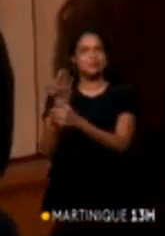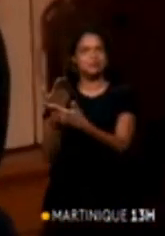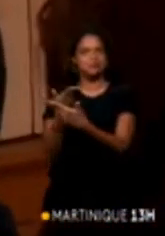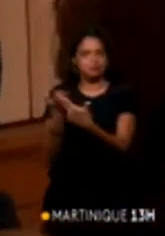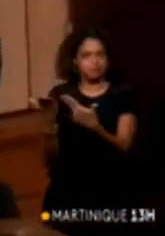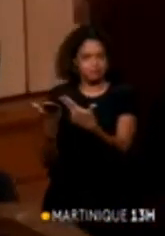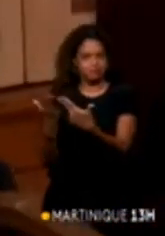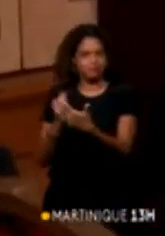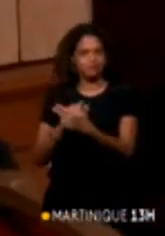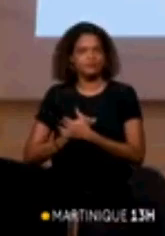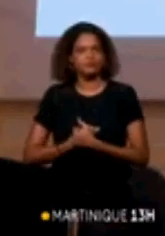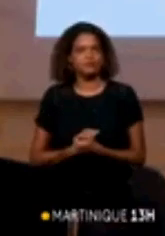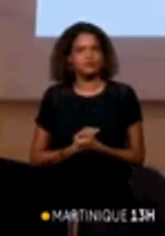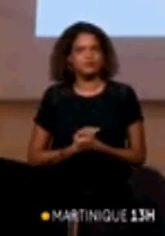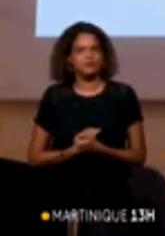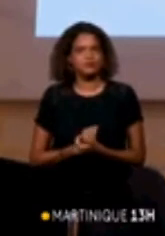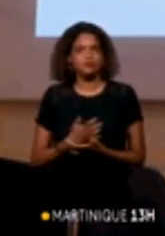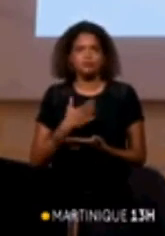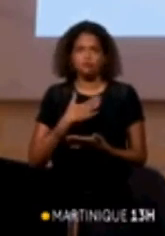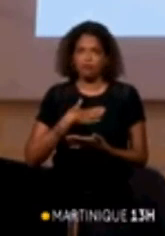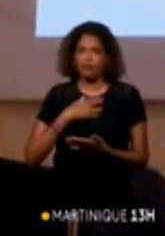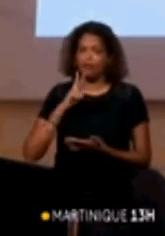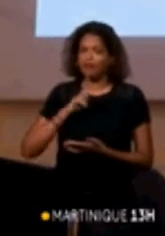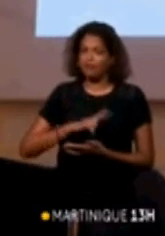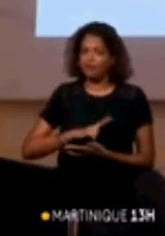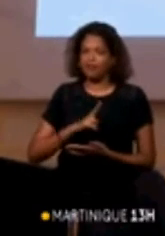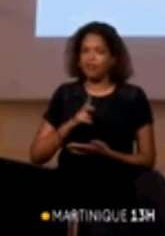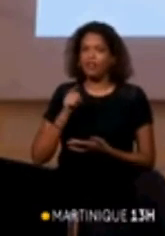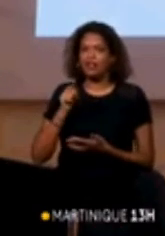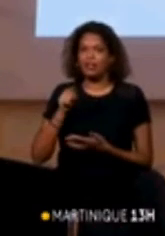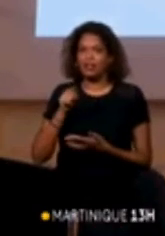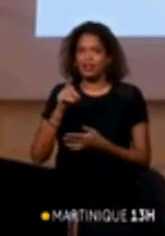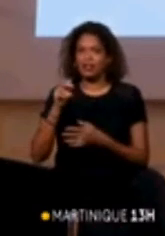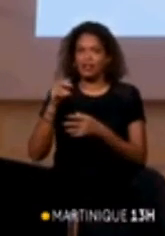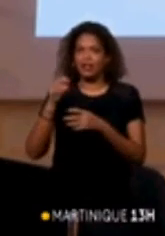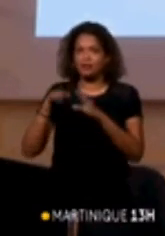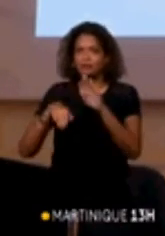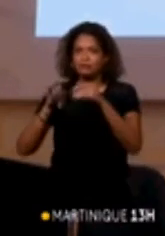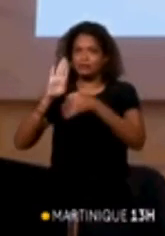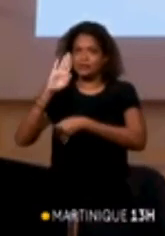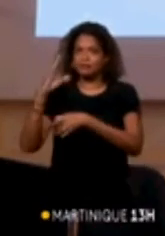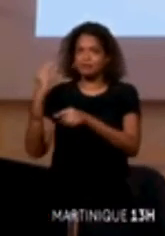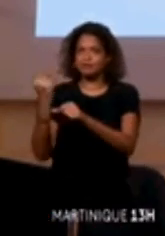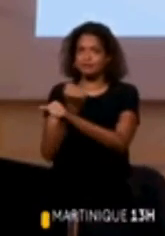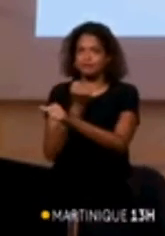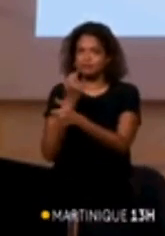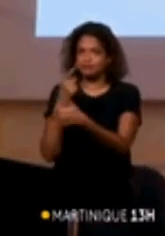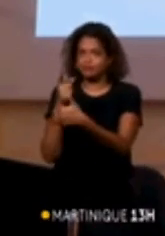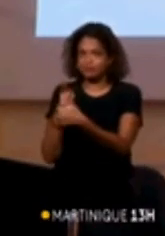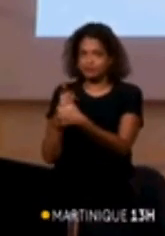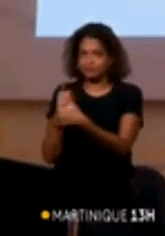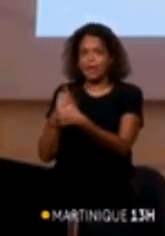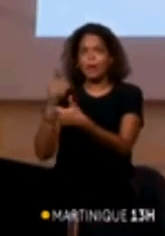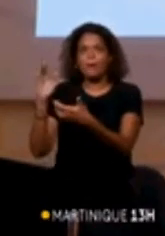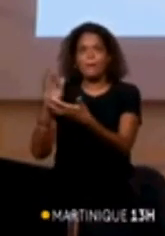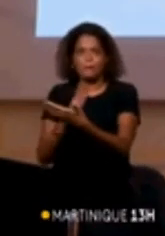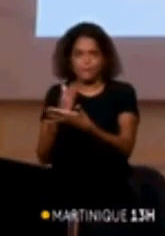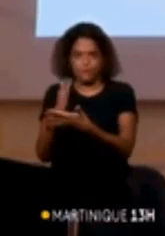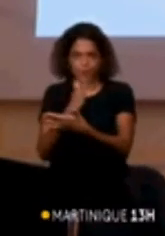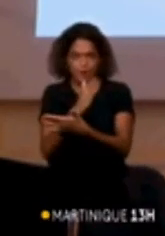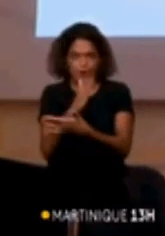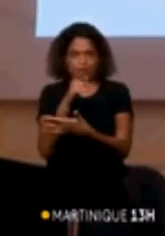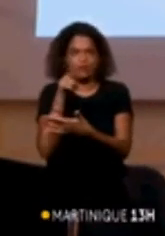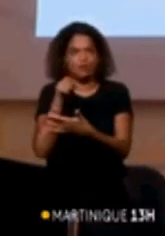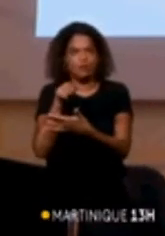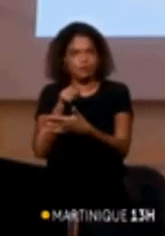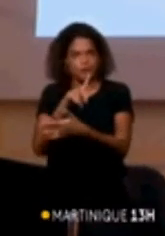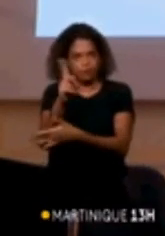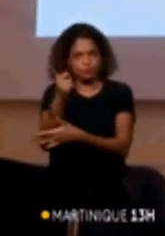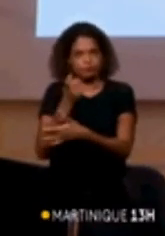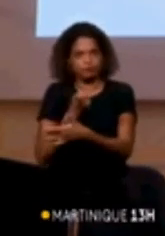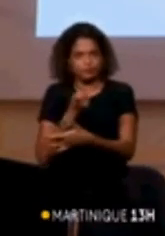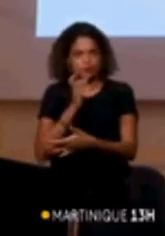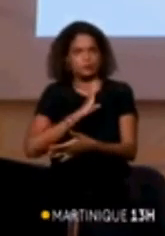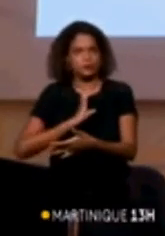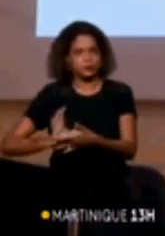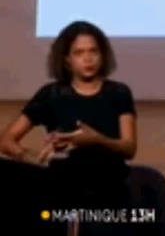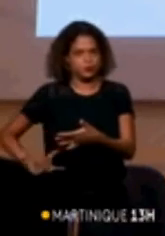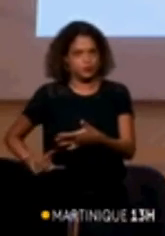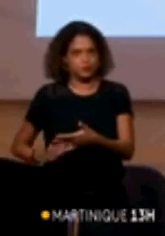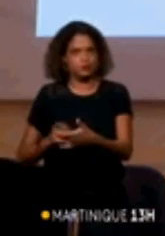Nous avons effectivement un lauréat qui est le grand poète Ellie Stephenson de Guyane.